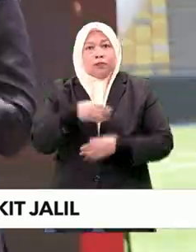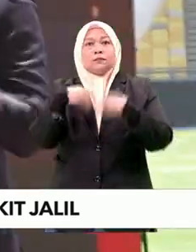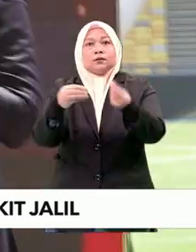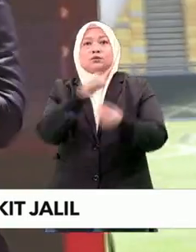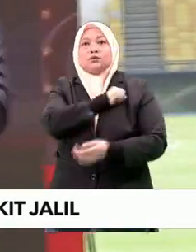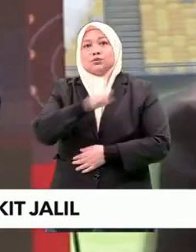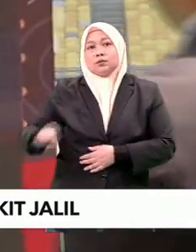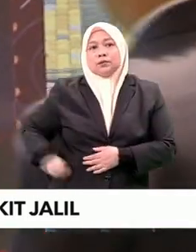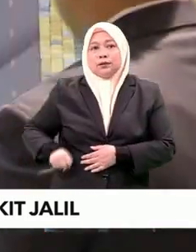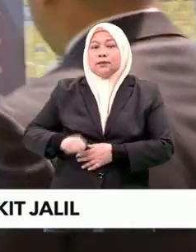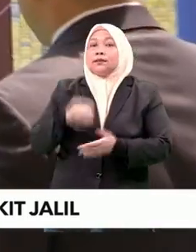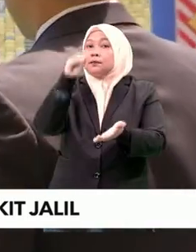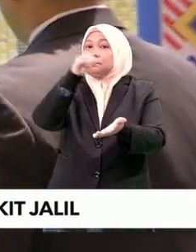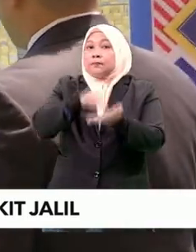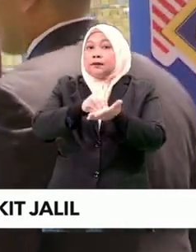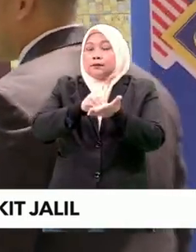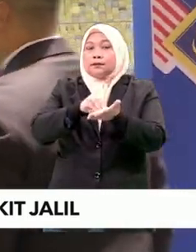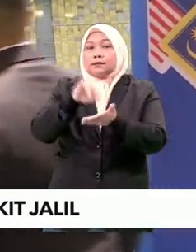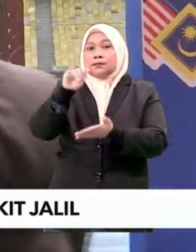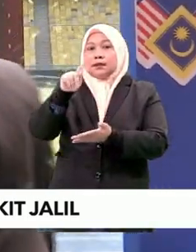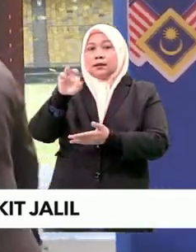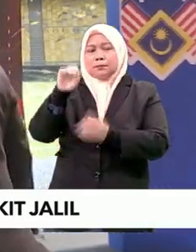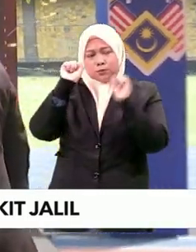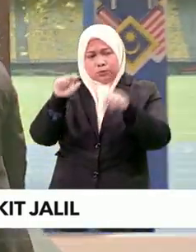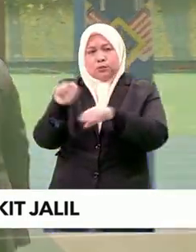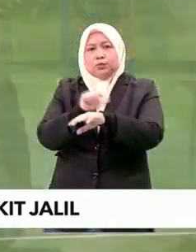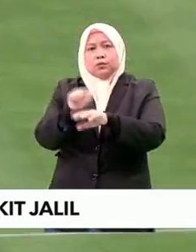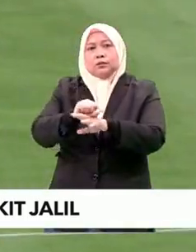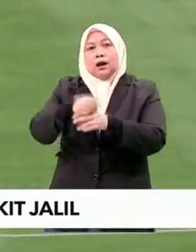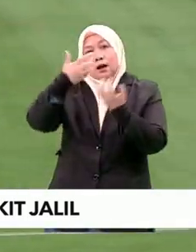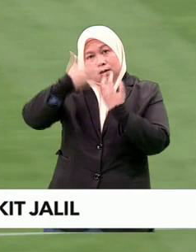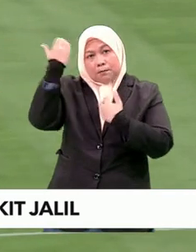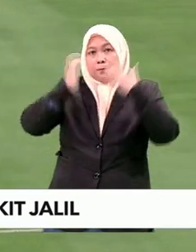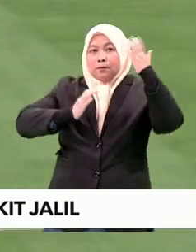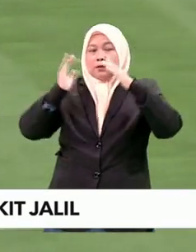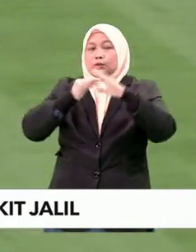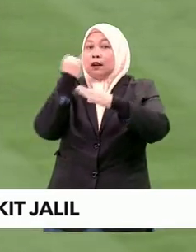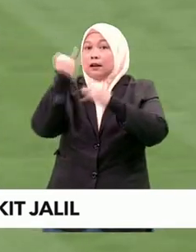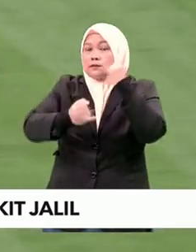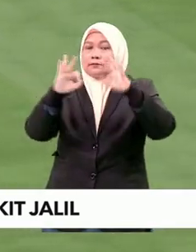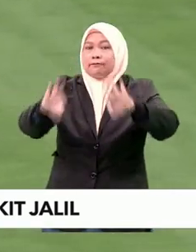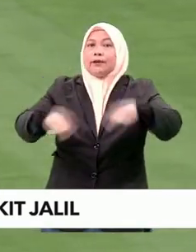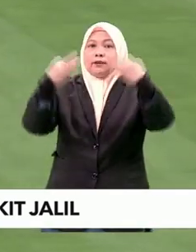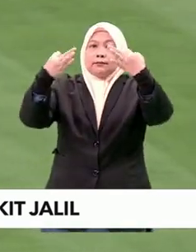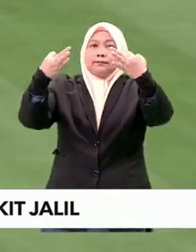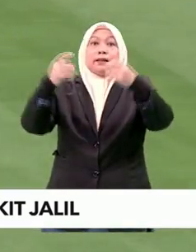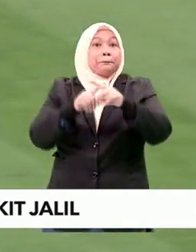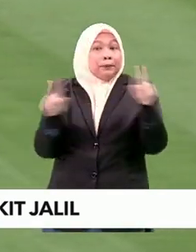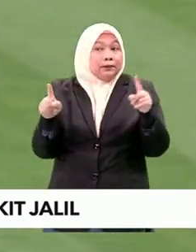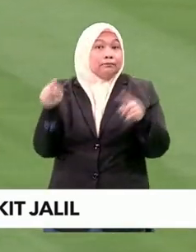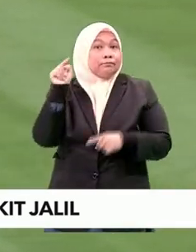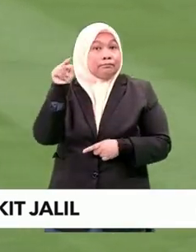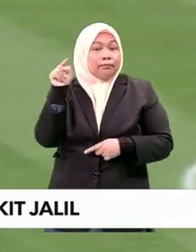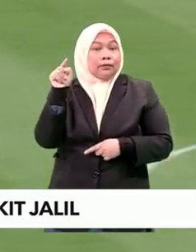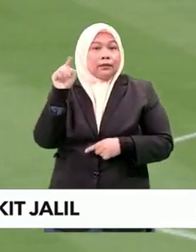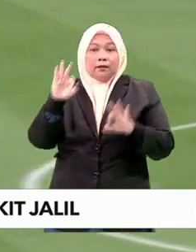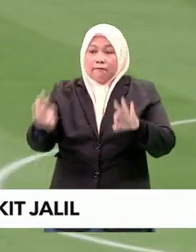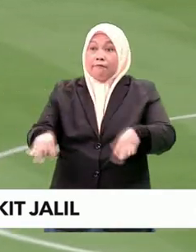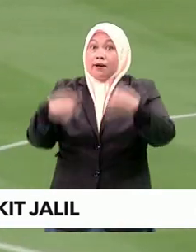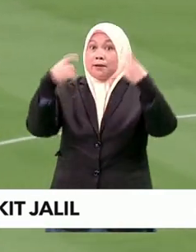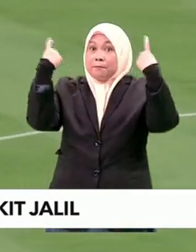Sultan Ibrahim di Iskandar puteri untuk digunakan oleh harimau Malaya bagi aksi final itu namun katanya final